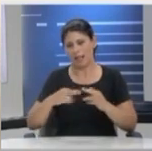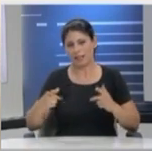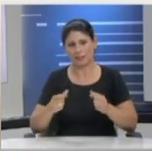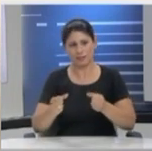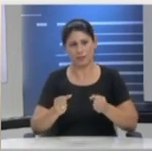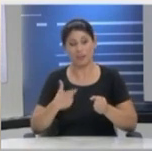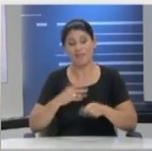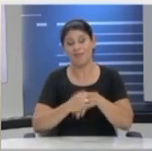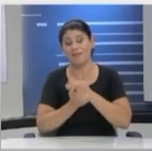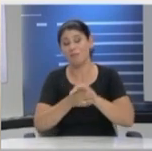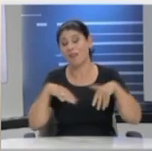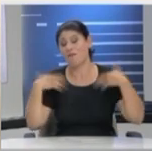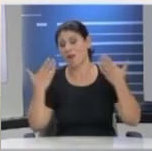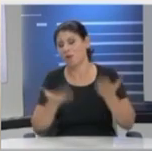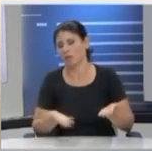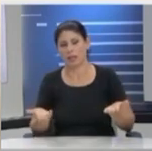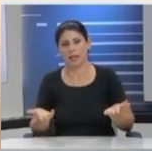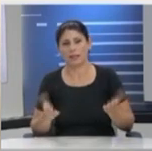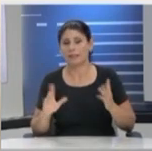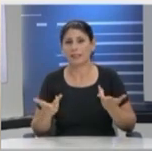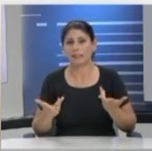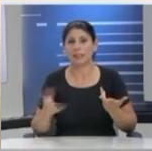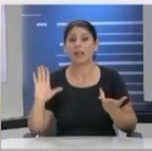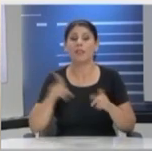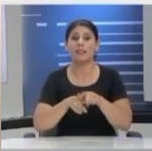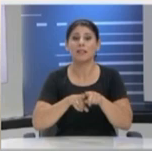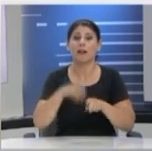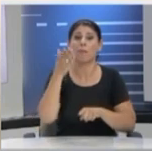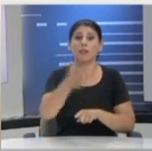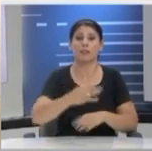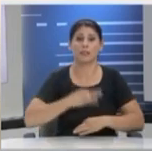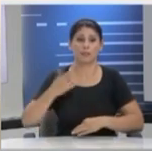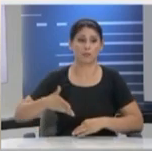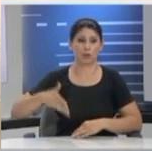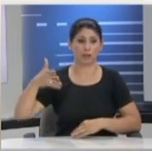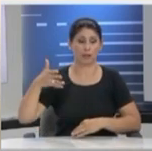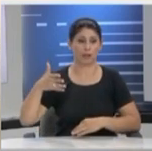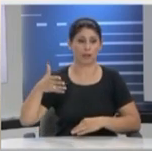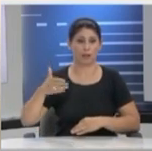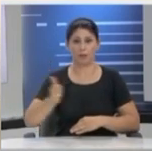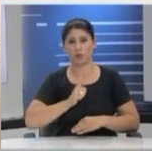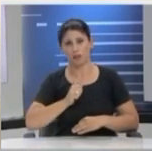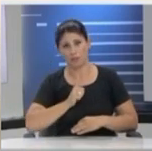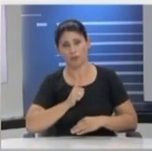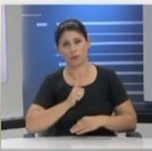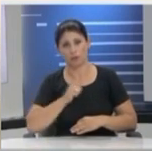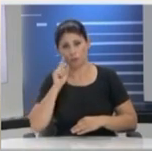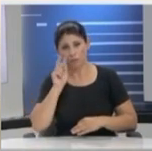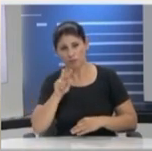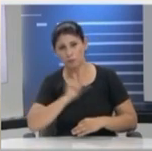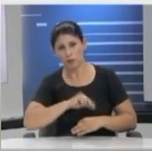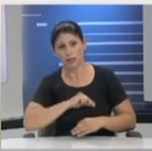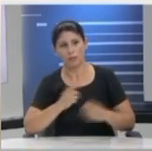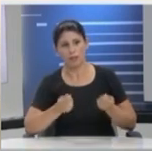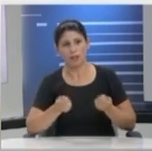κάνουμε τα ειδικά. Δεν με απασχολούν αυτά. Γιατί δεν εξαρτάται από εσάς, κύριε Μητσοτάκη, αυτό. Από τον ιδιώτη, ο οποίος κοιτάει το